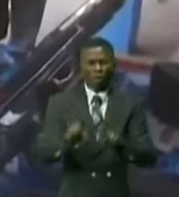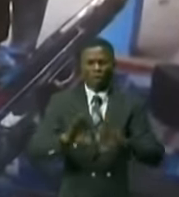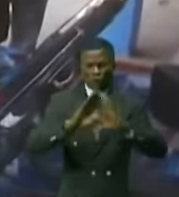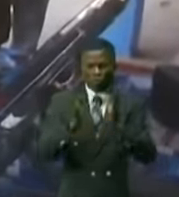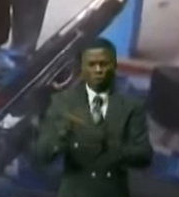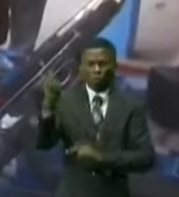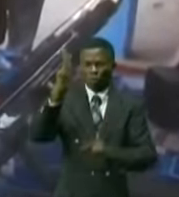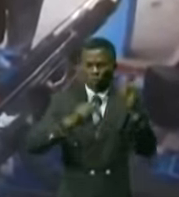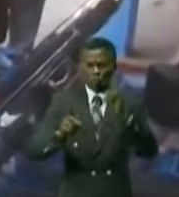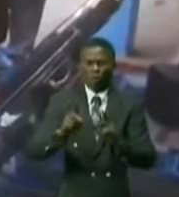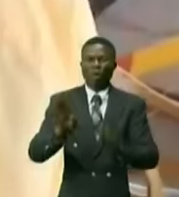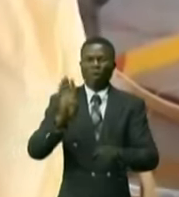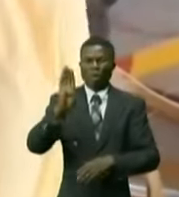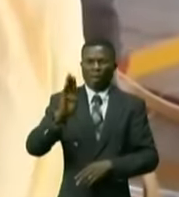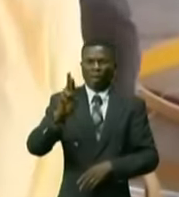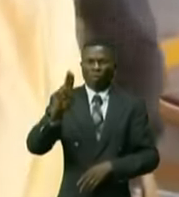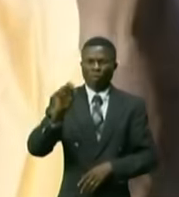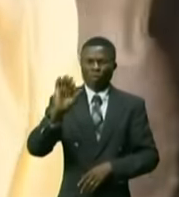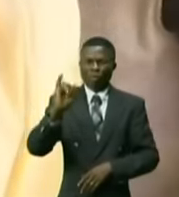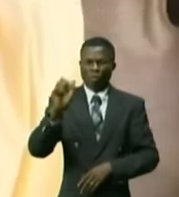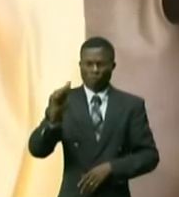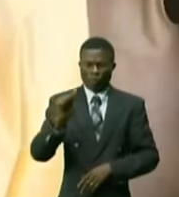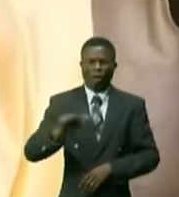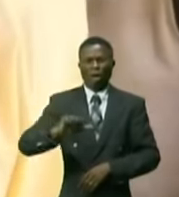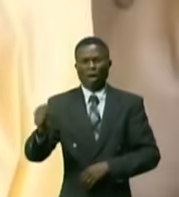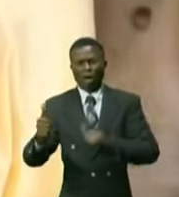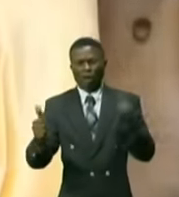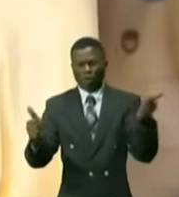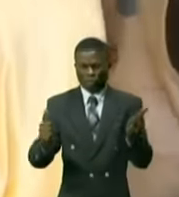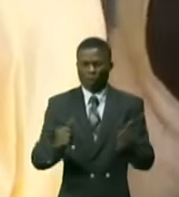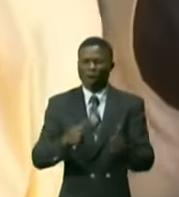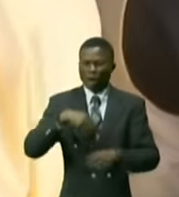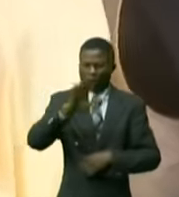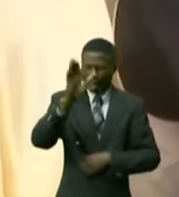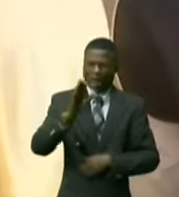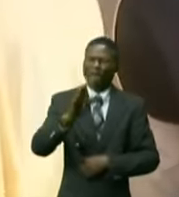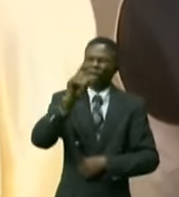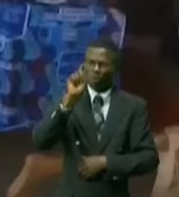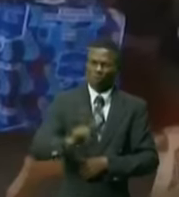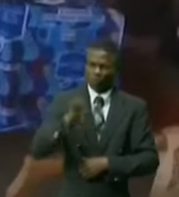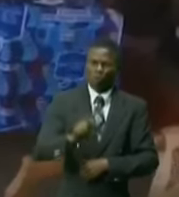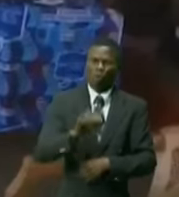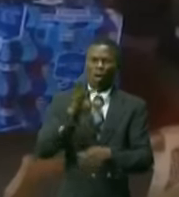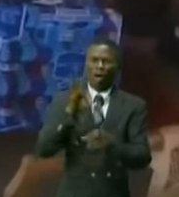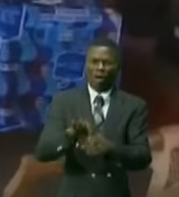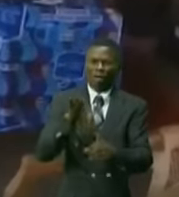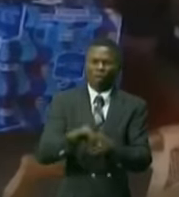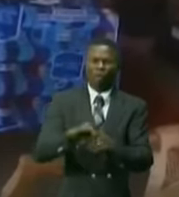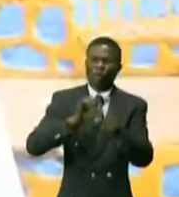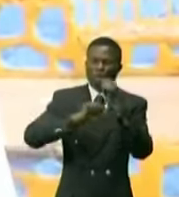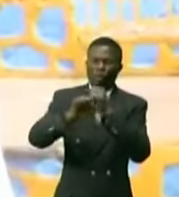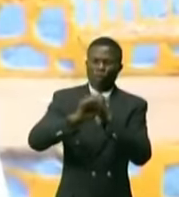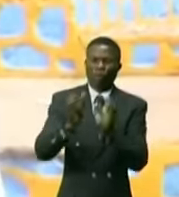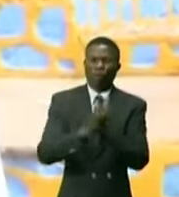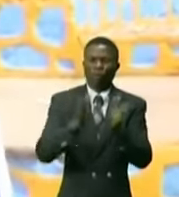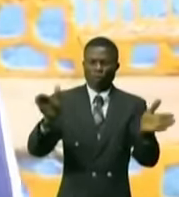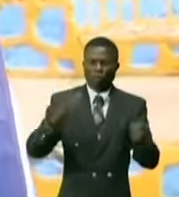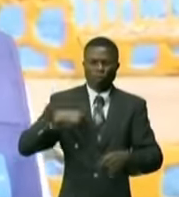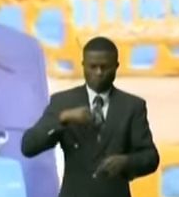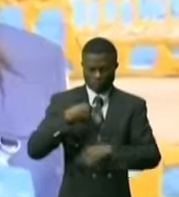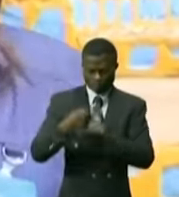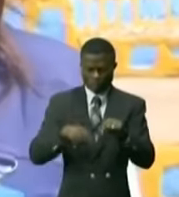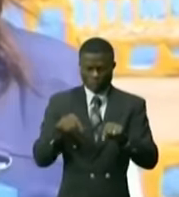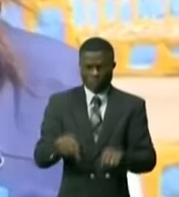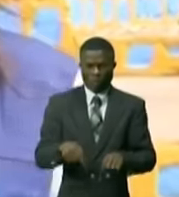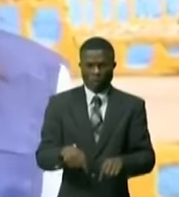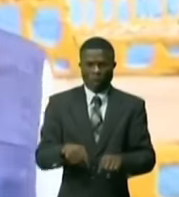la population de Bounia et ailleurs devront s'exercer à voter pendant cette série de sensibilisation publique. Nous avons commencé